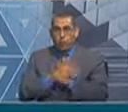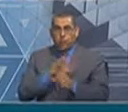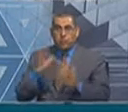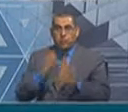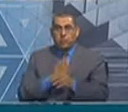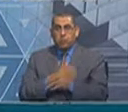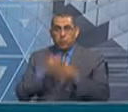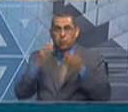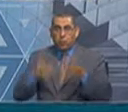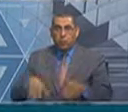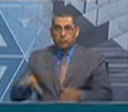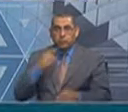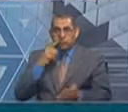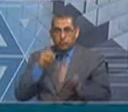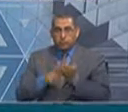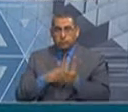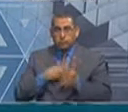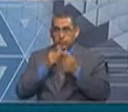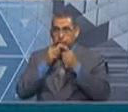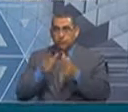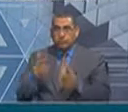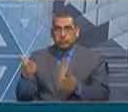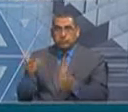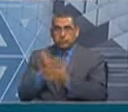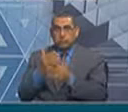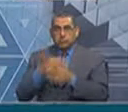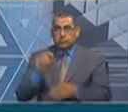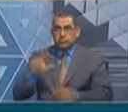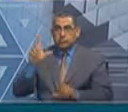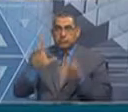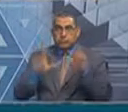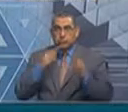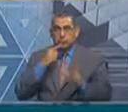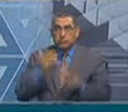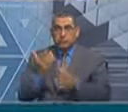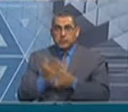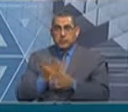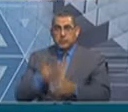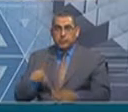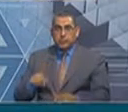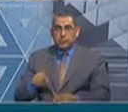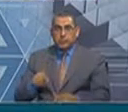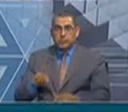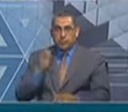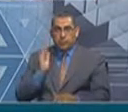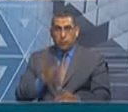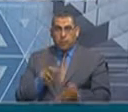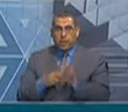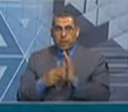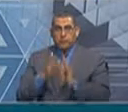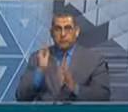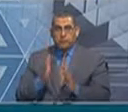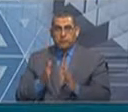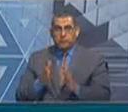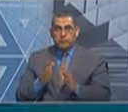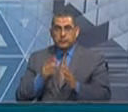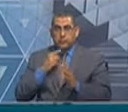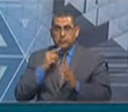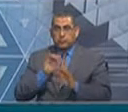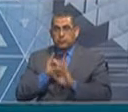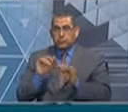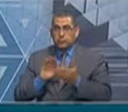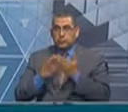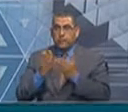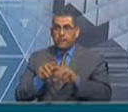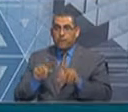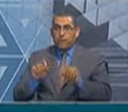يعني ربما نرى الحقيقة تدخل من بعض الزعماء في طرح يعني فوق الأمر يعني علاج لهذا